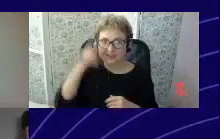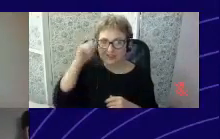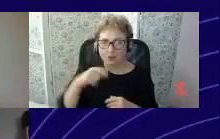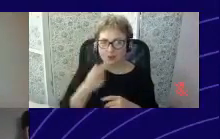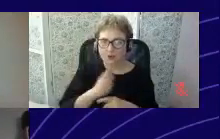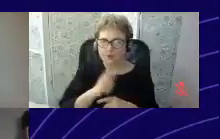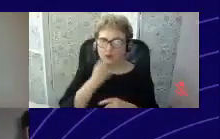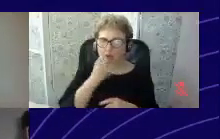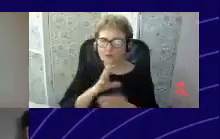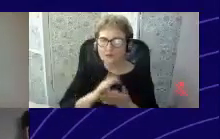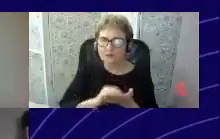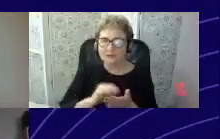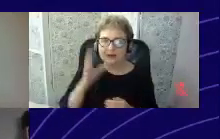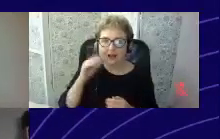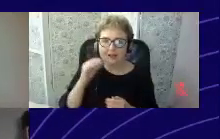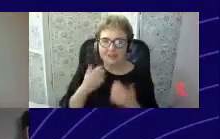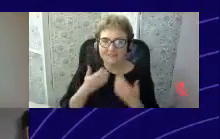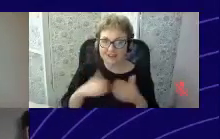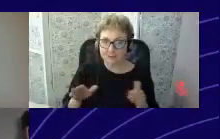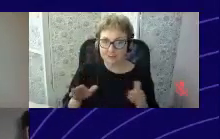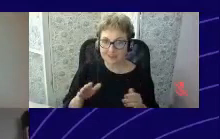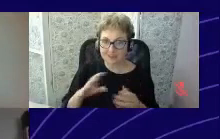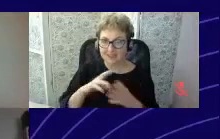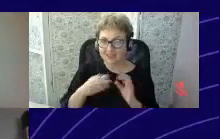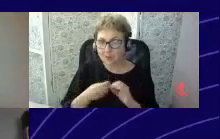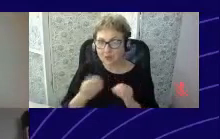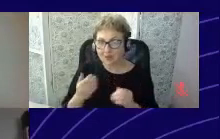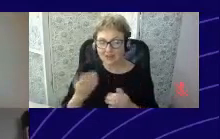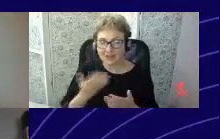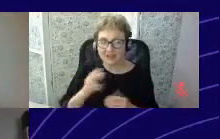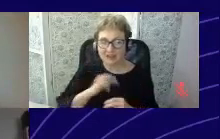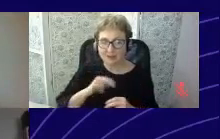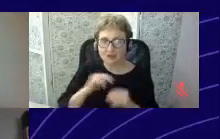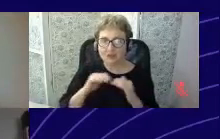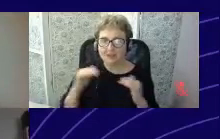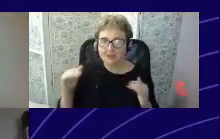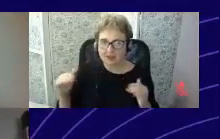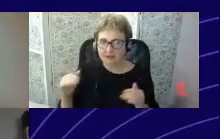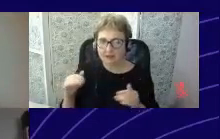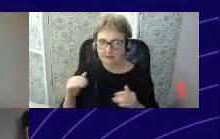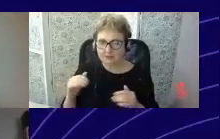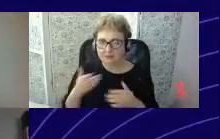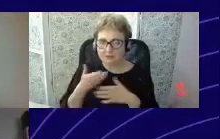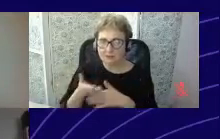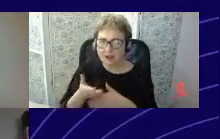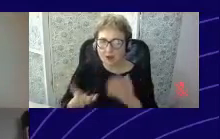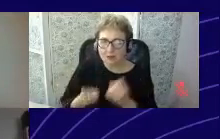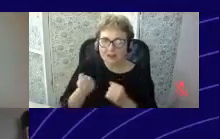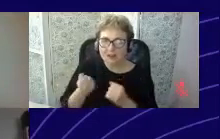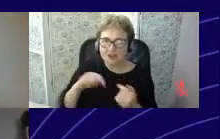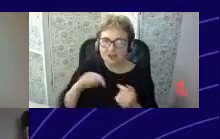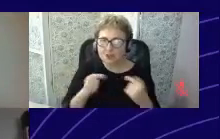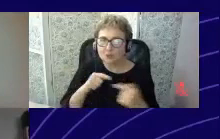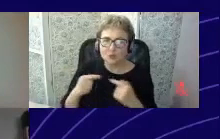Я знаю даже очень хорошие примеры, когда на выпускных, там, итоговых каких-то работах ребята в буквальном смысле прям помогают,